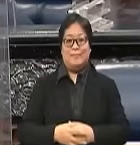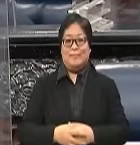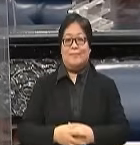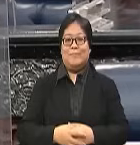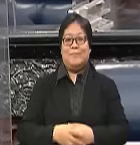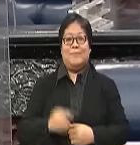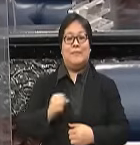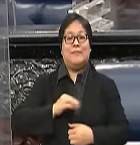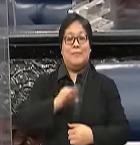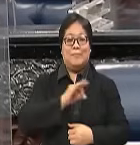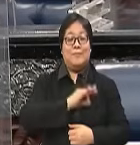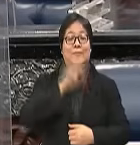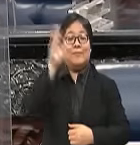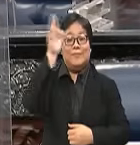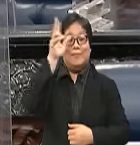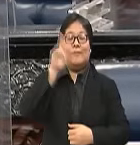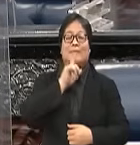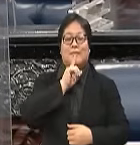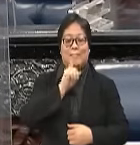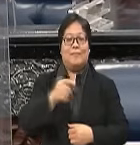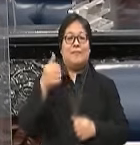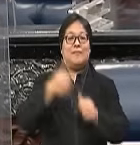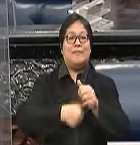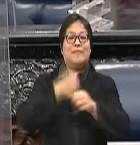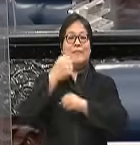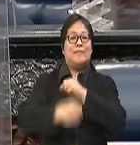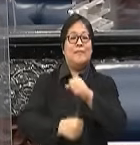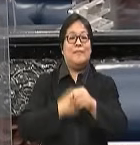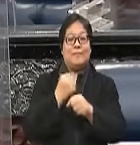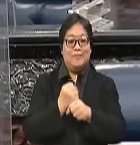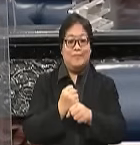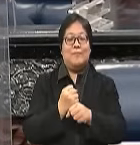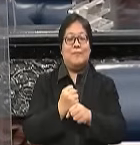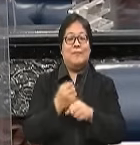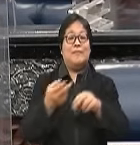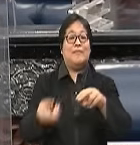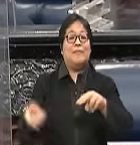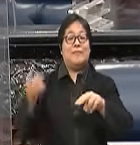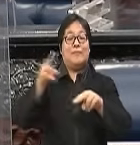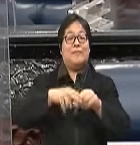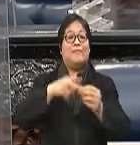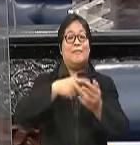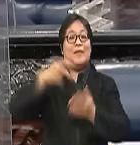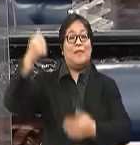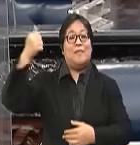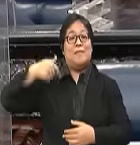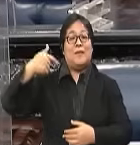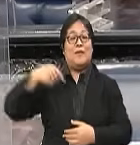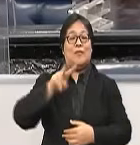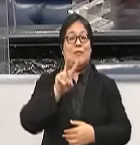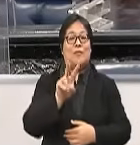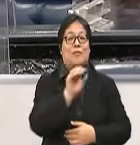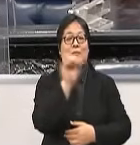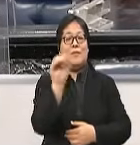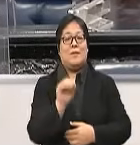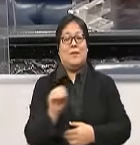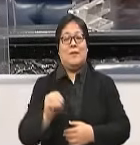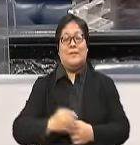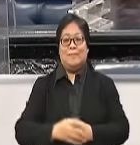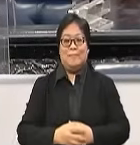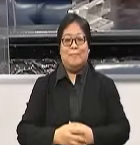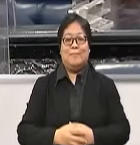staf kerajaan memang cecak tahun naik bayaran cincinnya dua persen